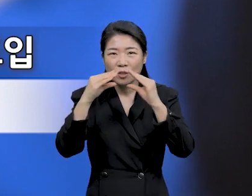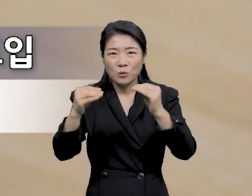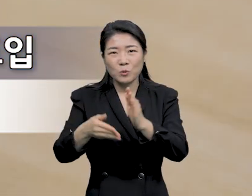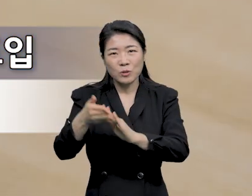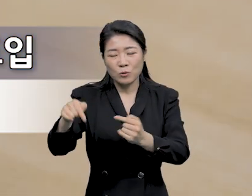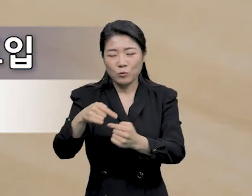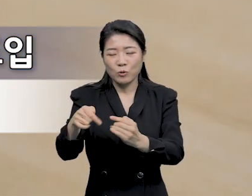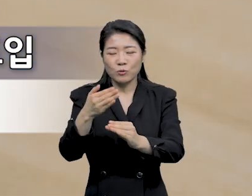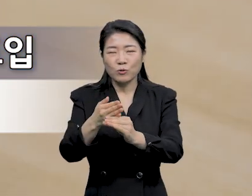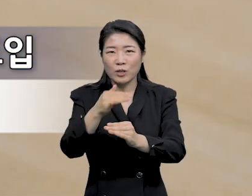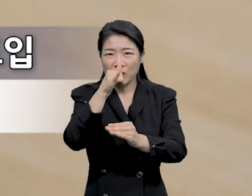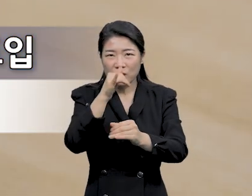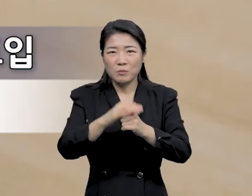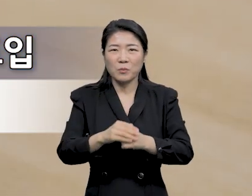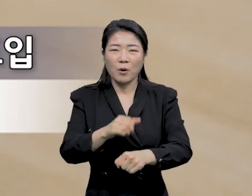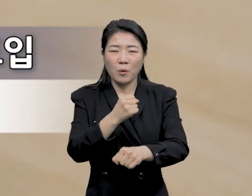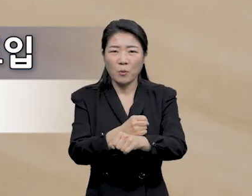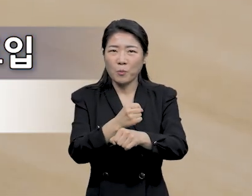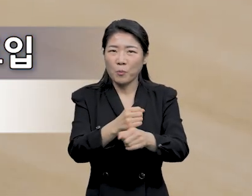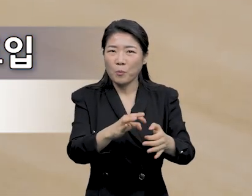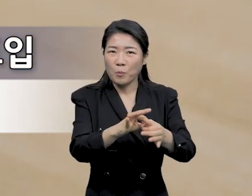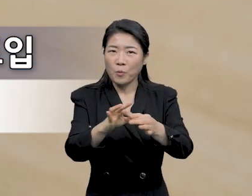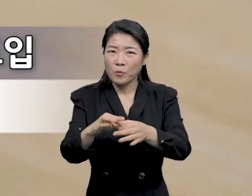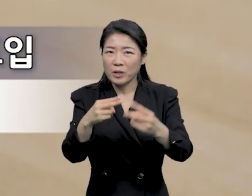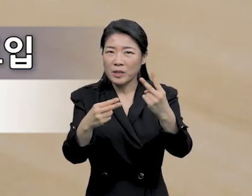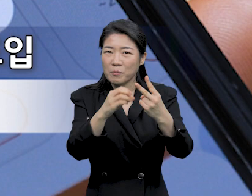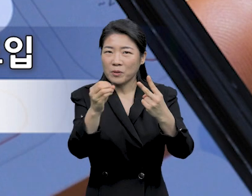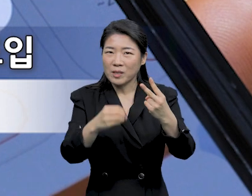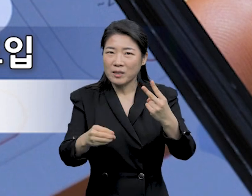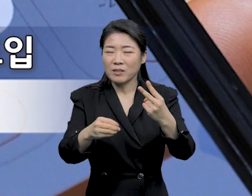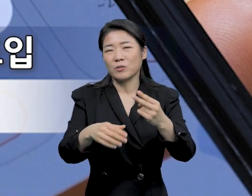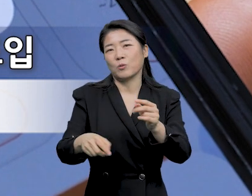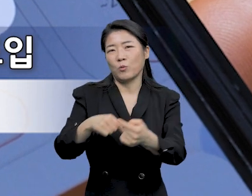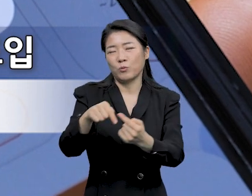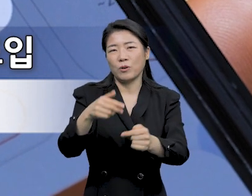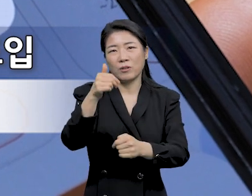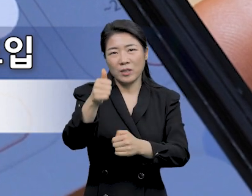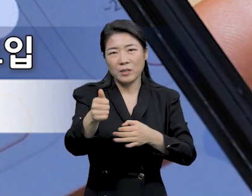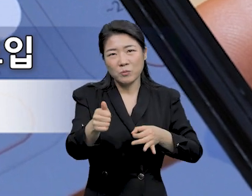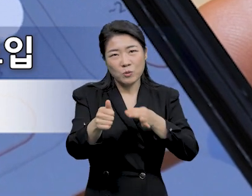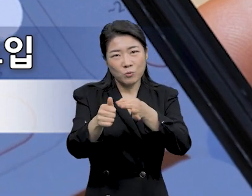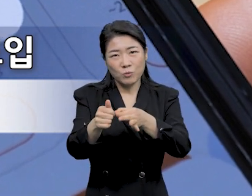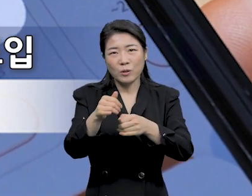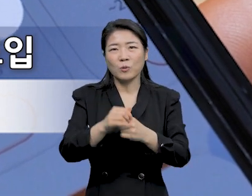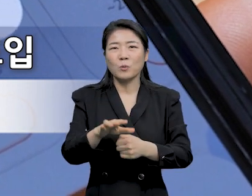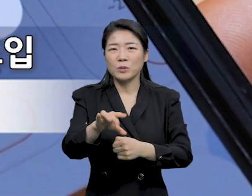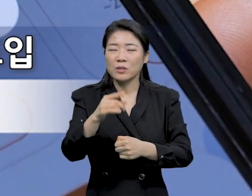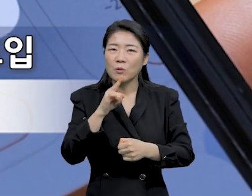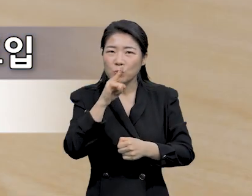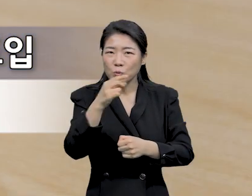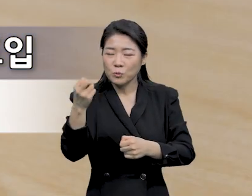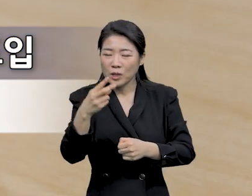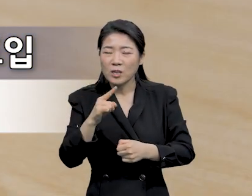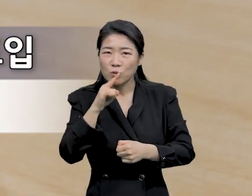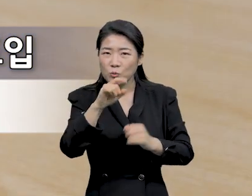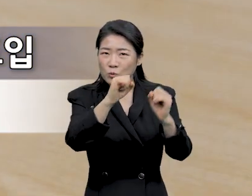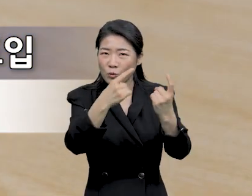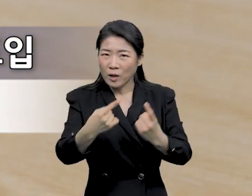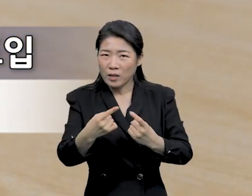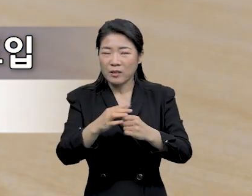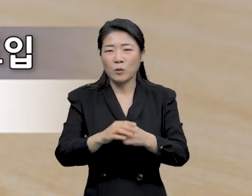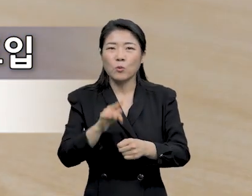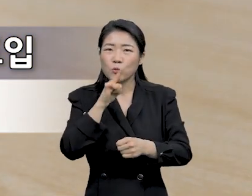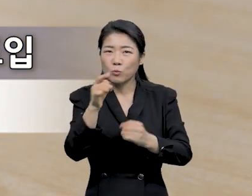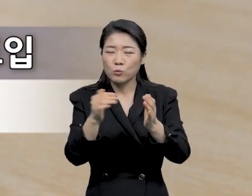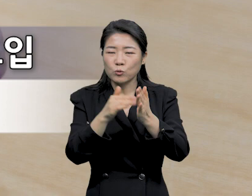운영 중이며 가맹점 중개 수수료 2% 사장님 지원금 등을 제공하고 첫주문 재주문 할인